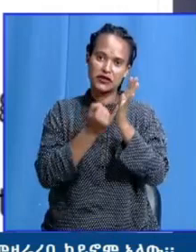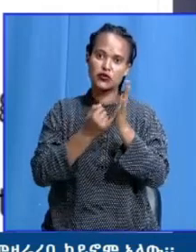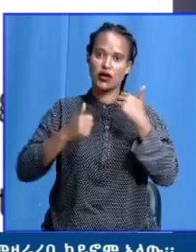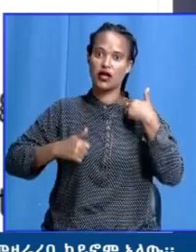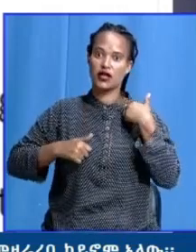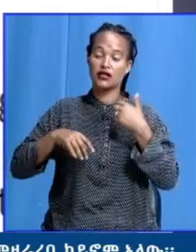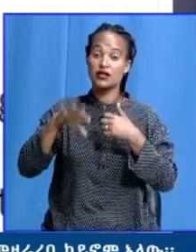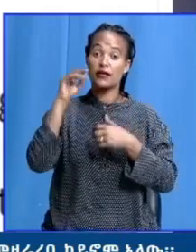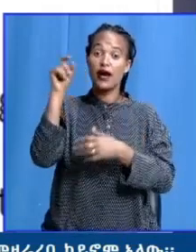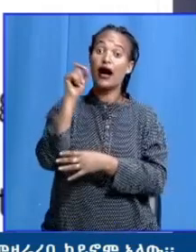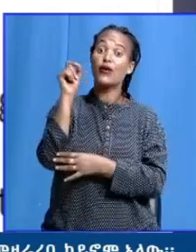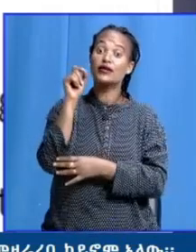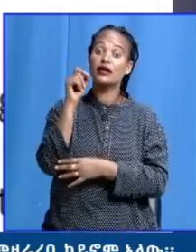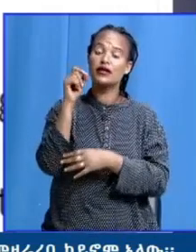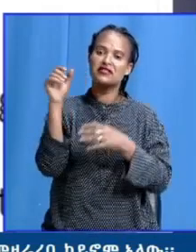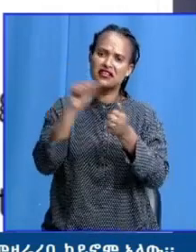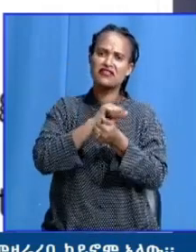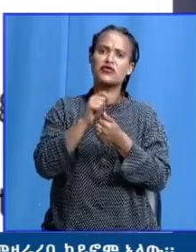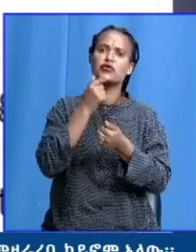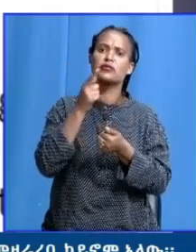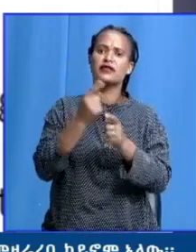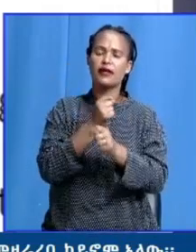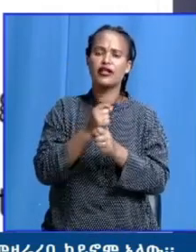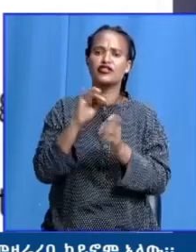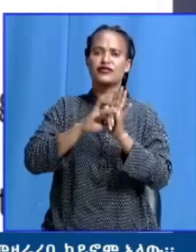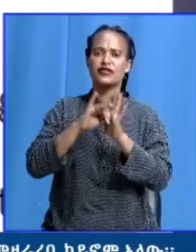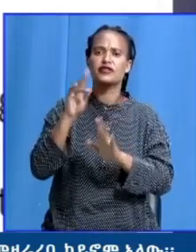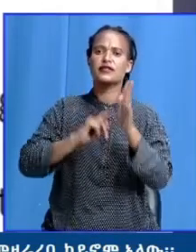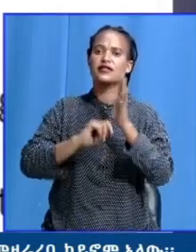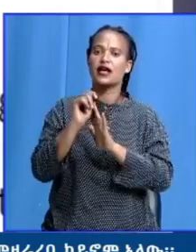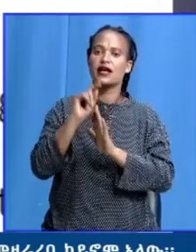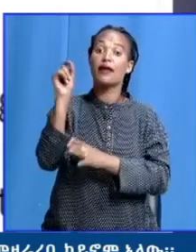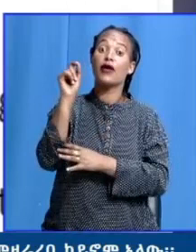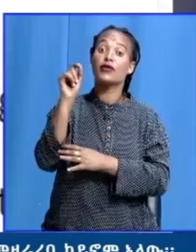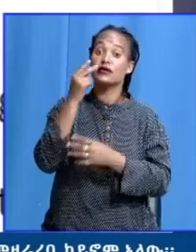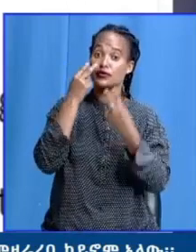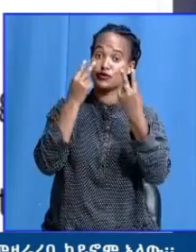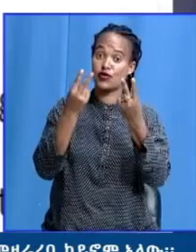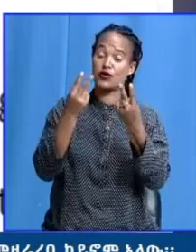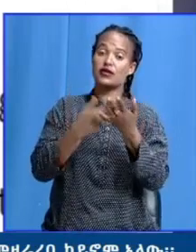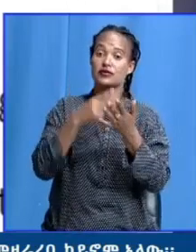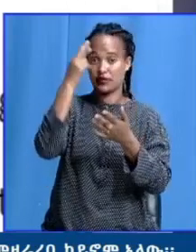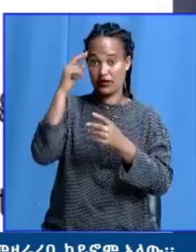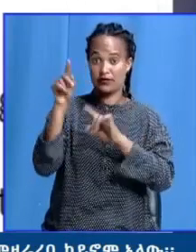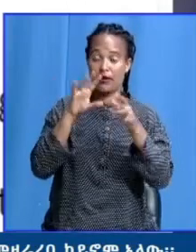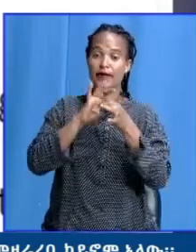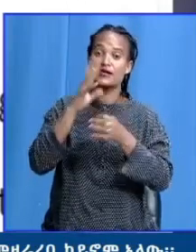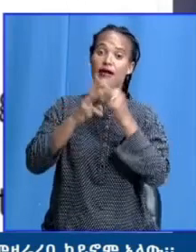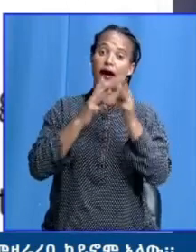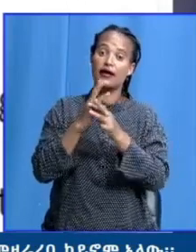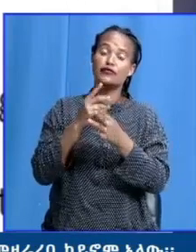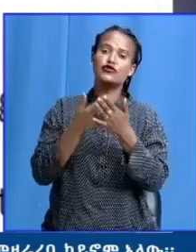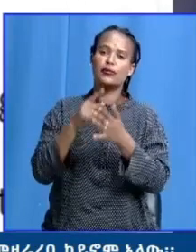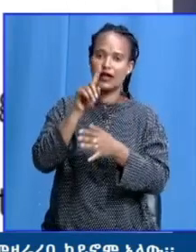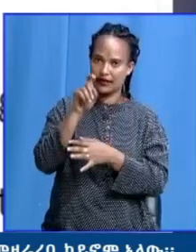ወታደራት ንዝተረኸበ ዓወትና ዘህስስ እዩ ክብል ተግባርን ጨፍጫፍን ህዝቢ ትግራይ ከም ዓወት ከም ዝሪኦን ነስዒቦም ድማ ማሕበረሰብ ዓለም